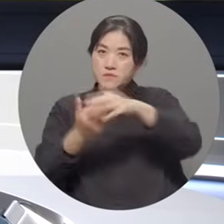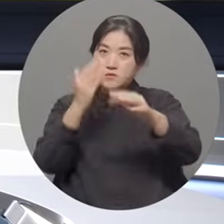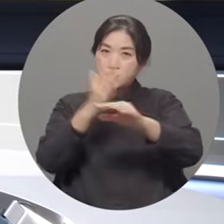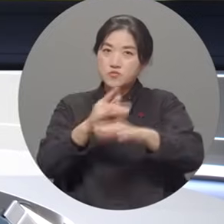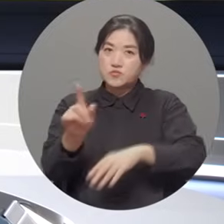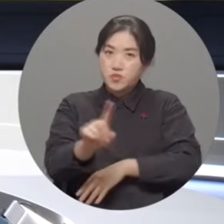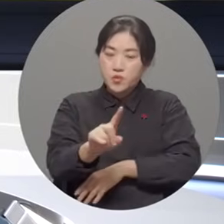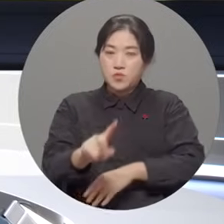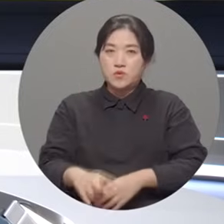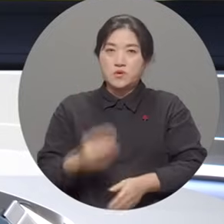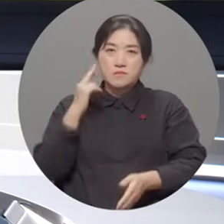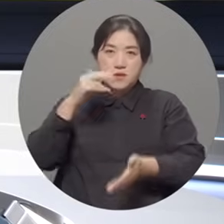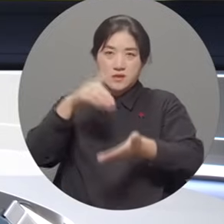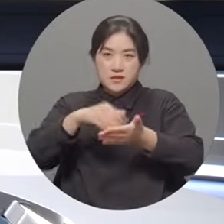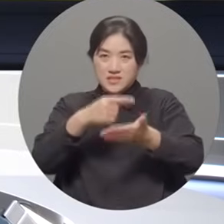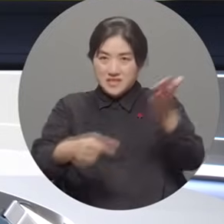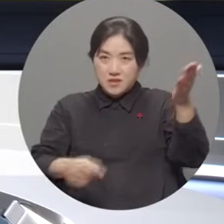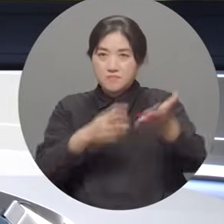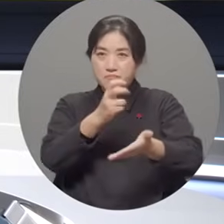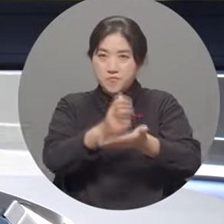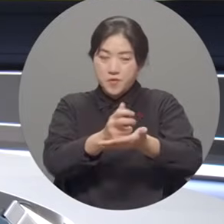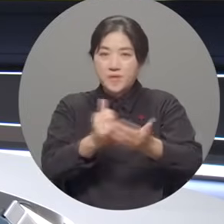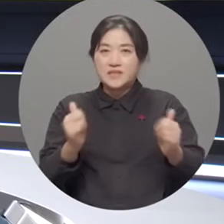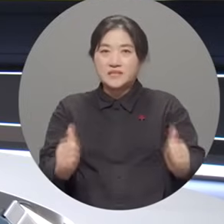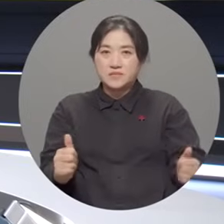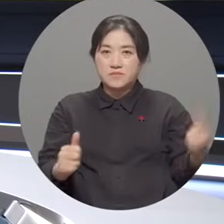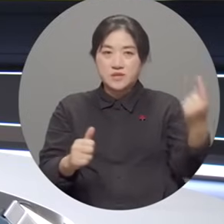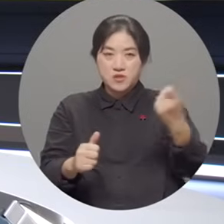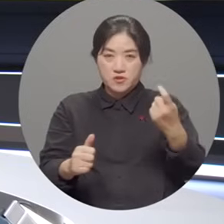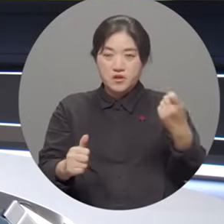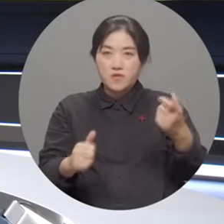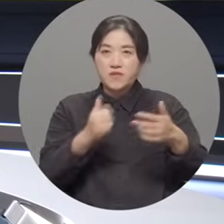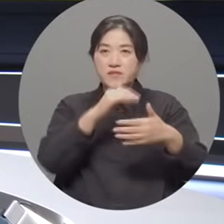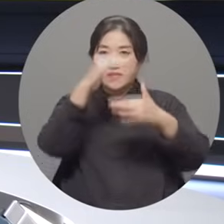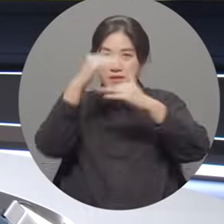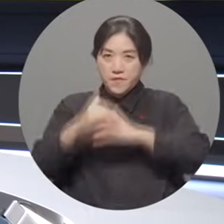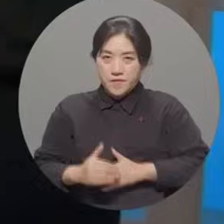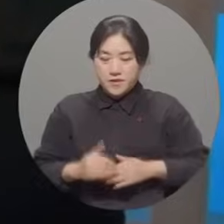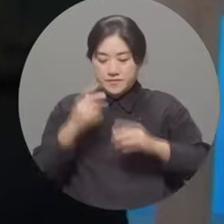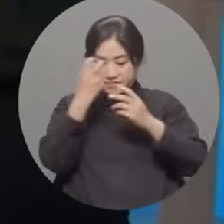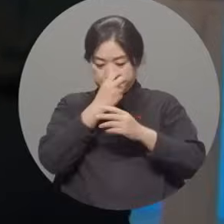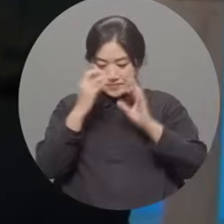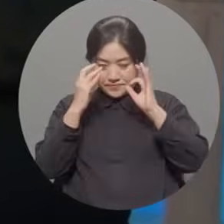1심 11건의 판결문을 김상훈 기자가 분석했습니다.